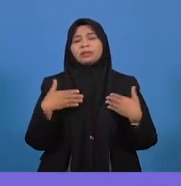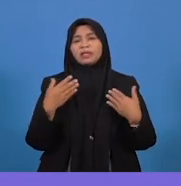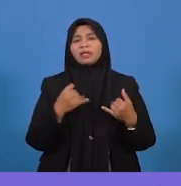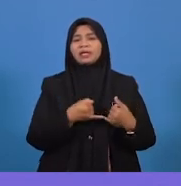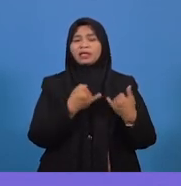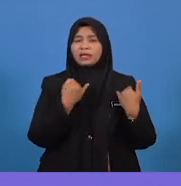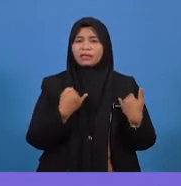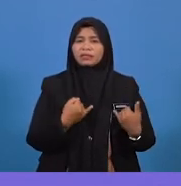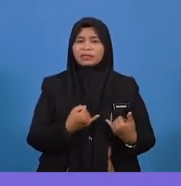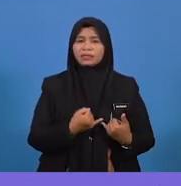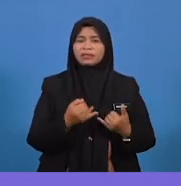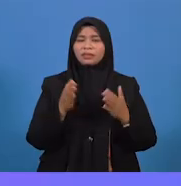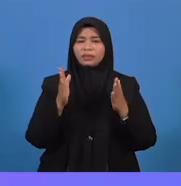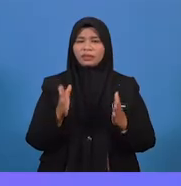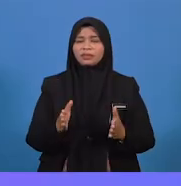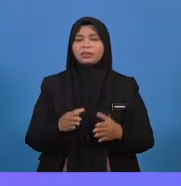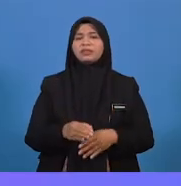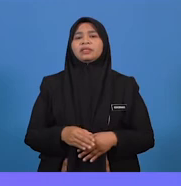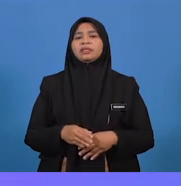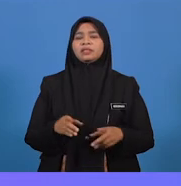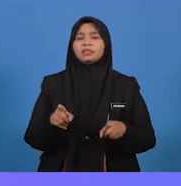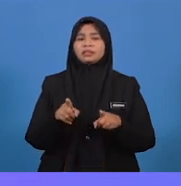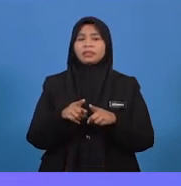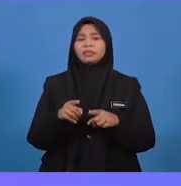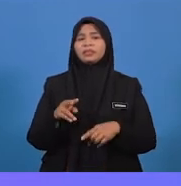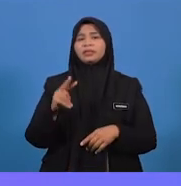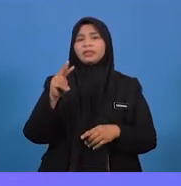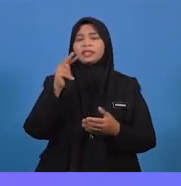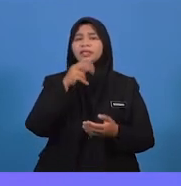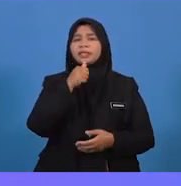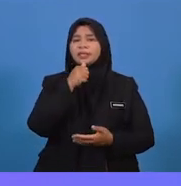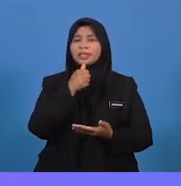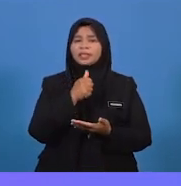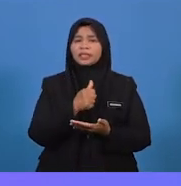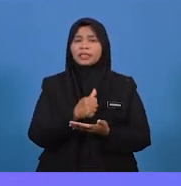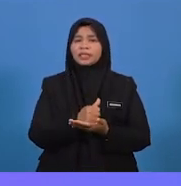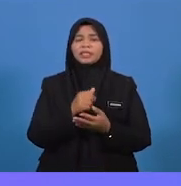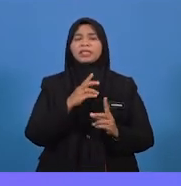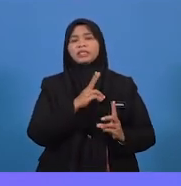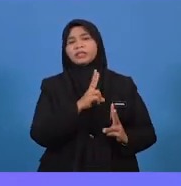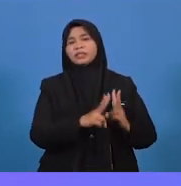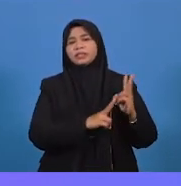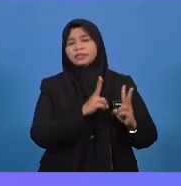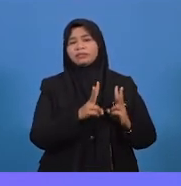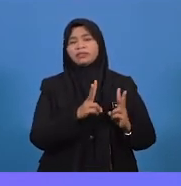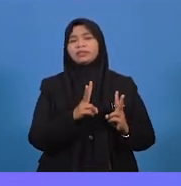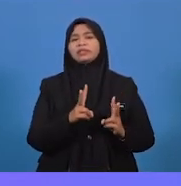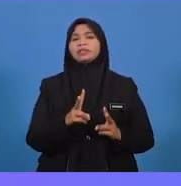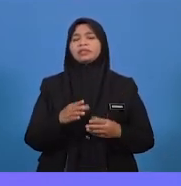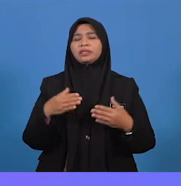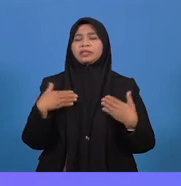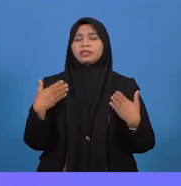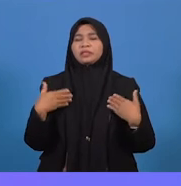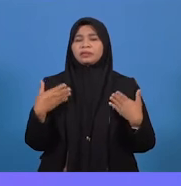yang menerima kebaikan tersebut. Ini adalah selaras dengan penerapan nilai sivik kegembiraan yang perlu ada dalam